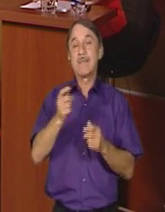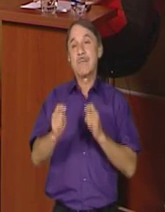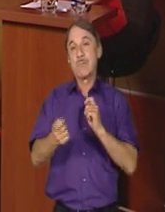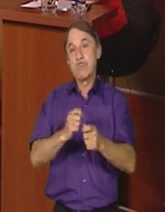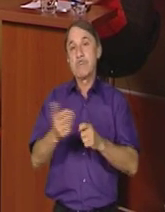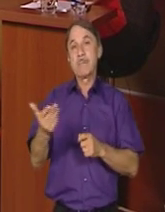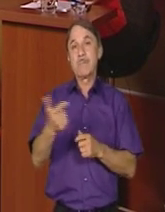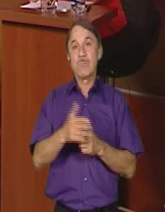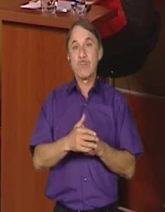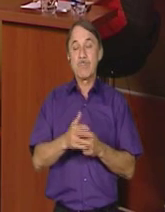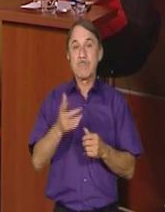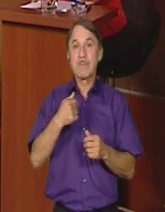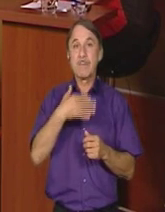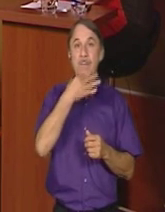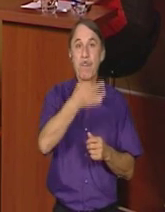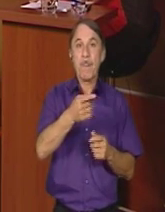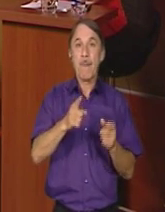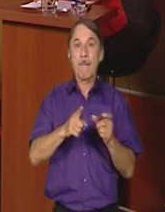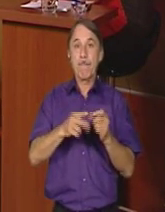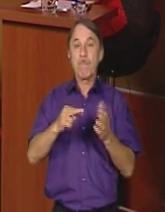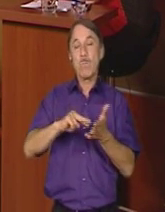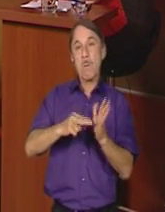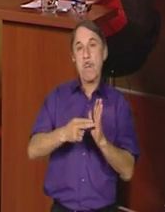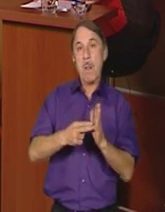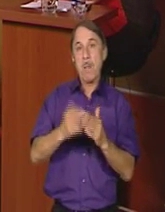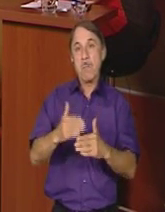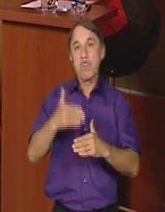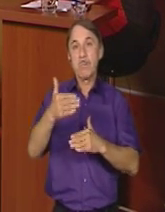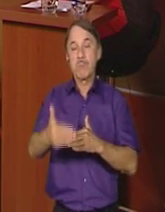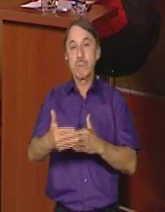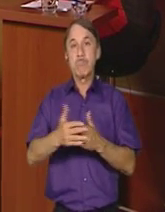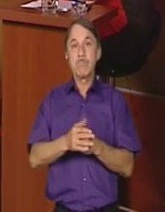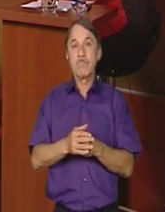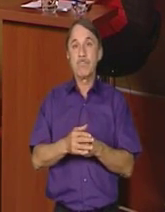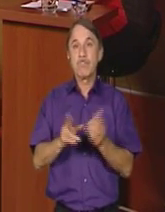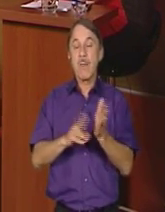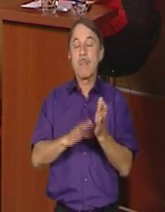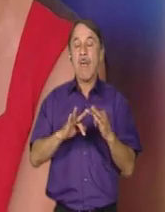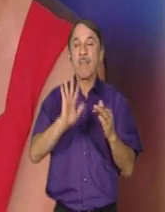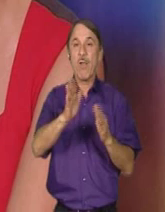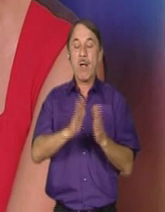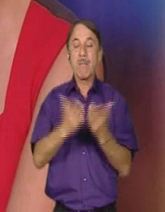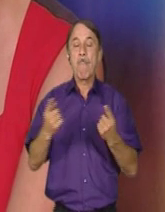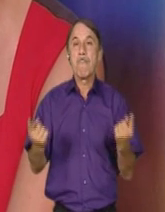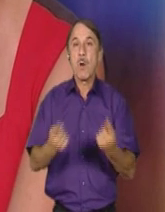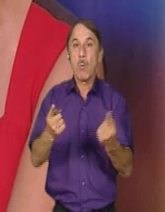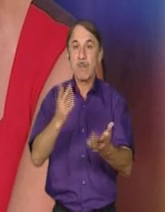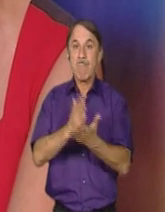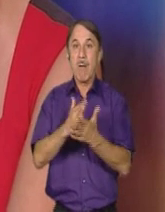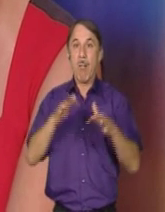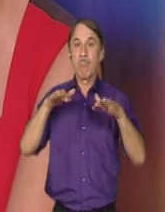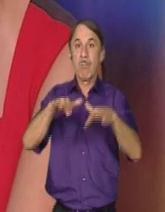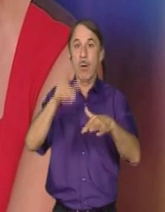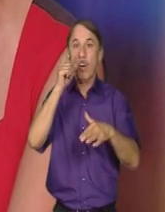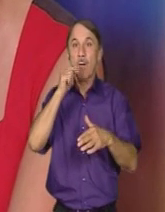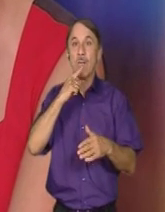uplašim. Da. To je zanimljivo, sad kad ste ovaj spomenuli koliko ljudi ima na promociji, ipak je ta lađa